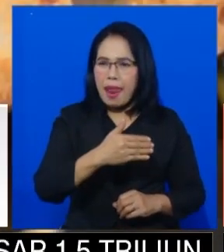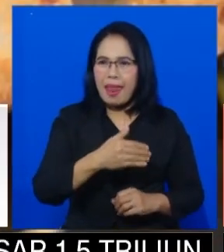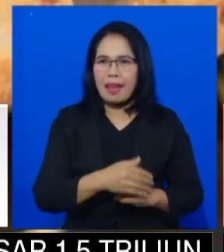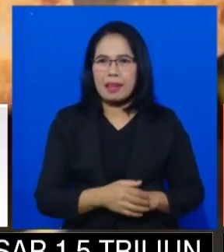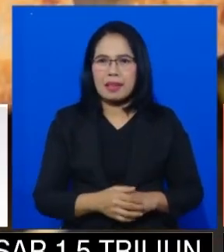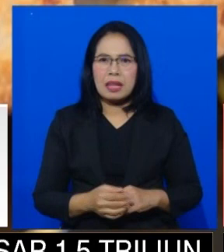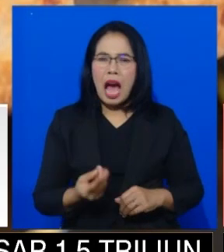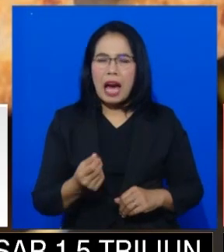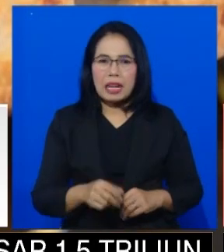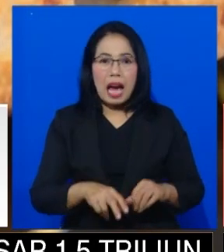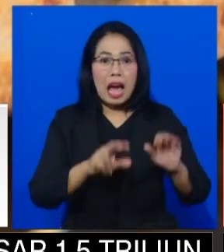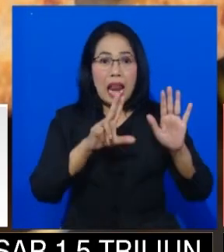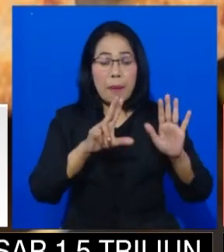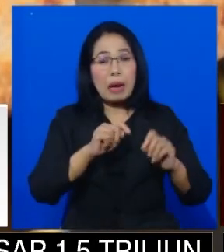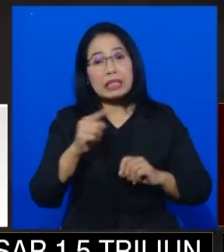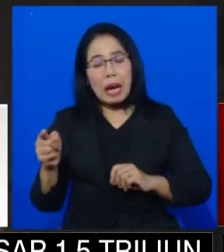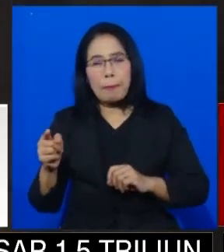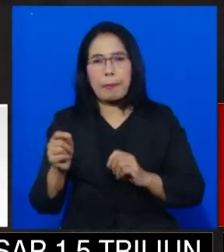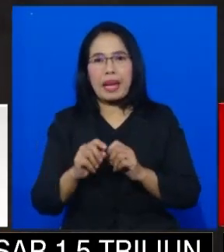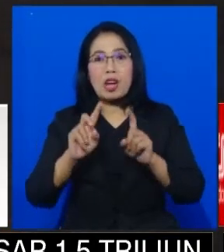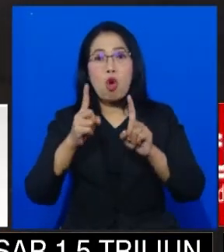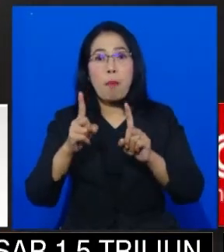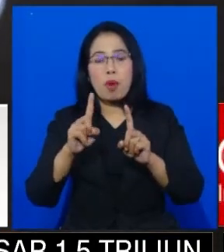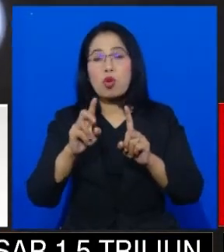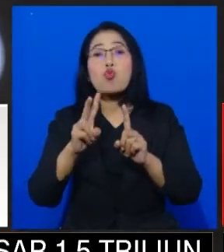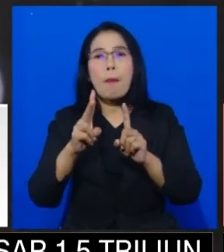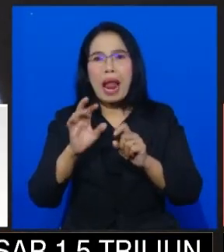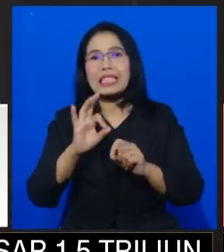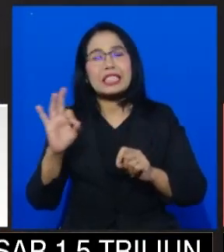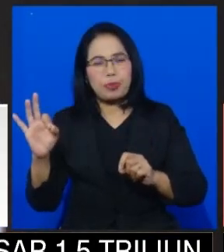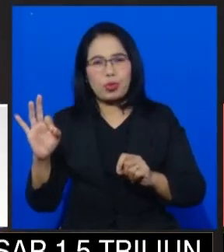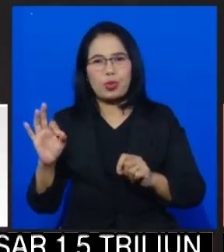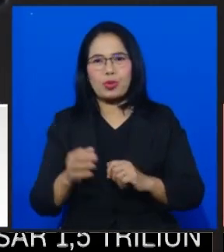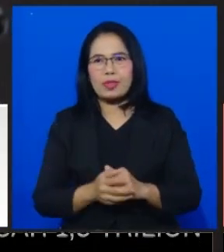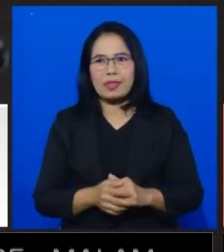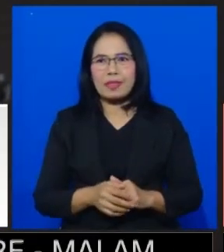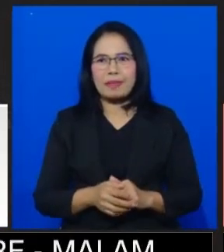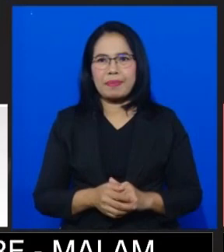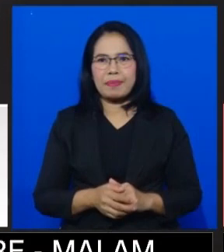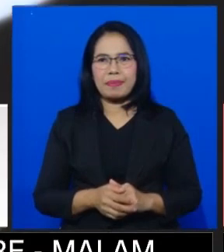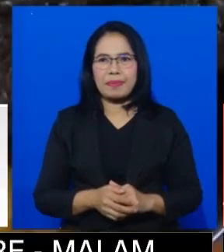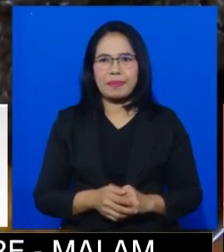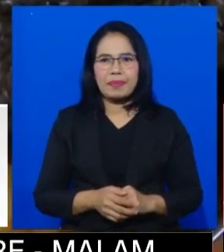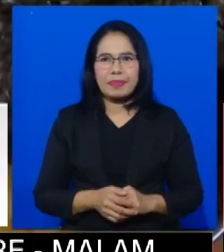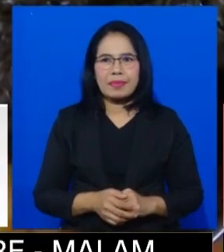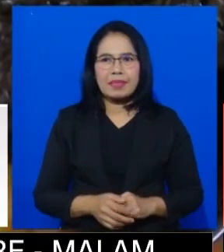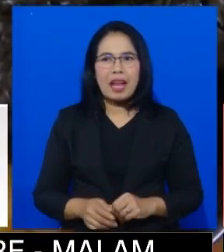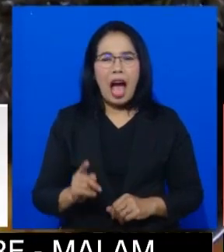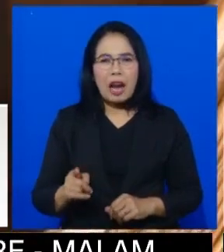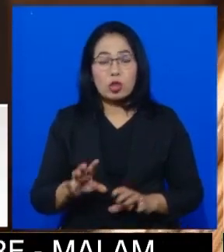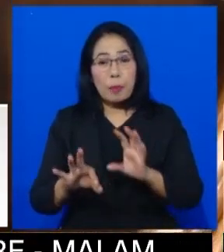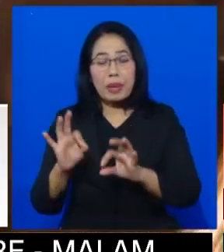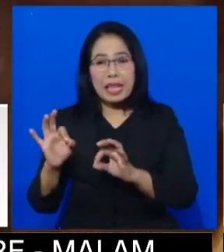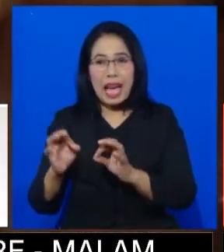Rp8.000 hingga Rp12.000 saja, sushi ala Citayam ini sangat layak untuk dicoba. Selain sushi, ada pula pilihan